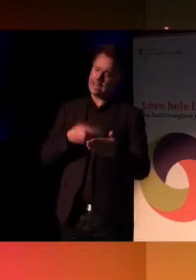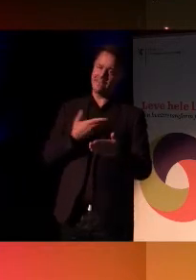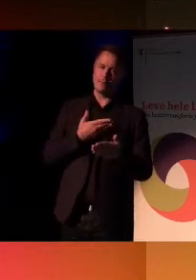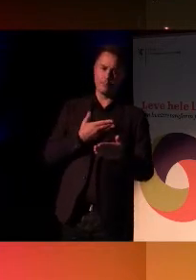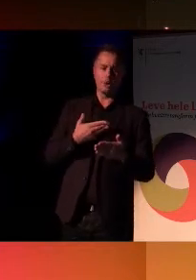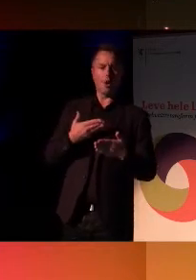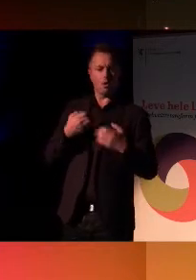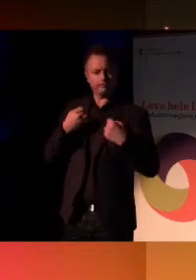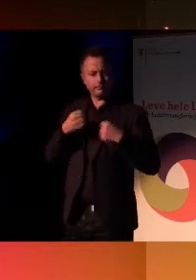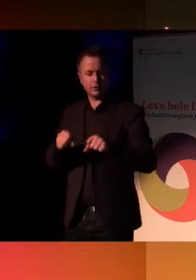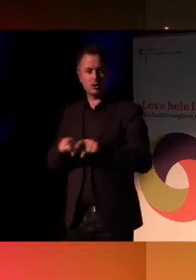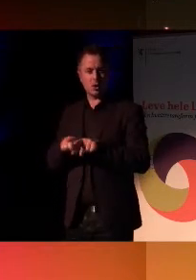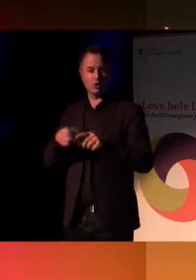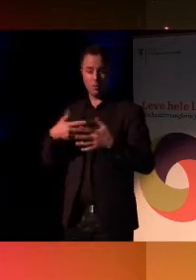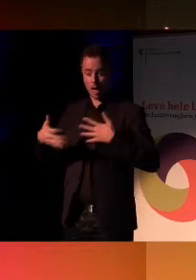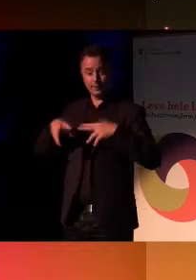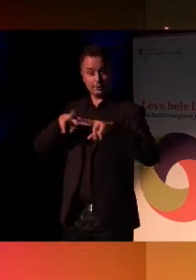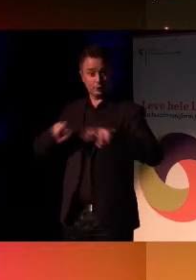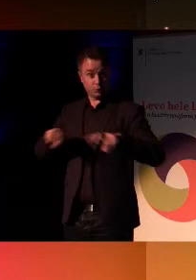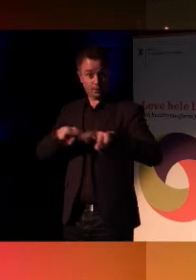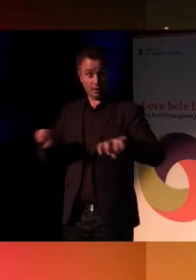med en sånn behandlingsstudie. Vi er ikke ferdige enda.